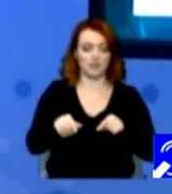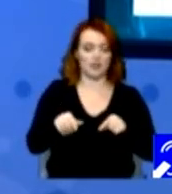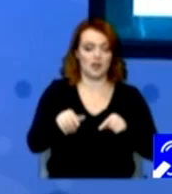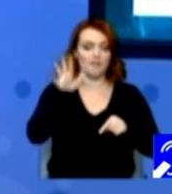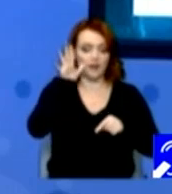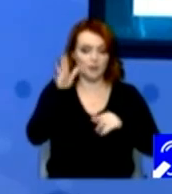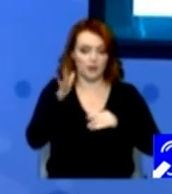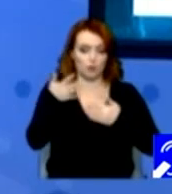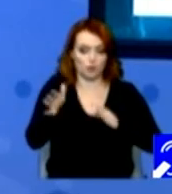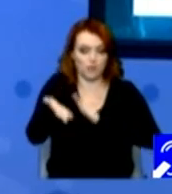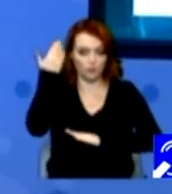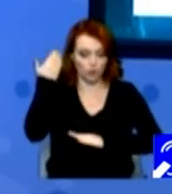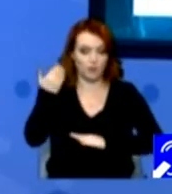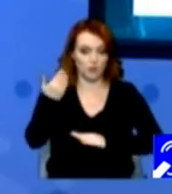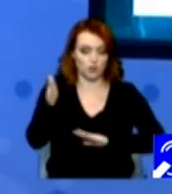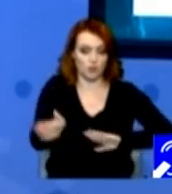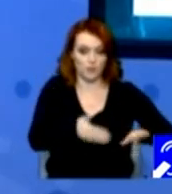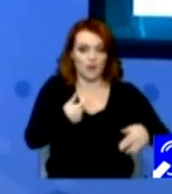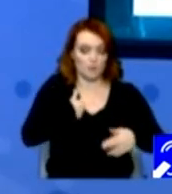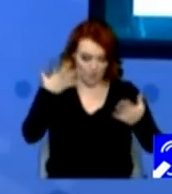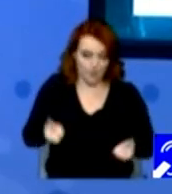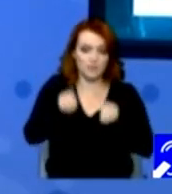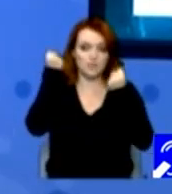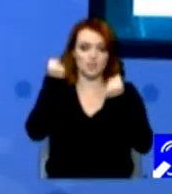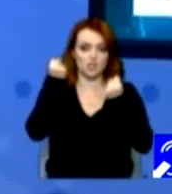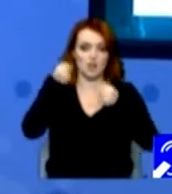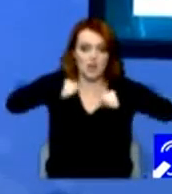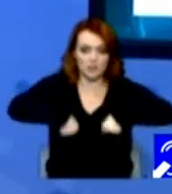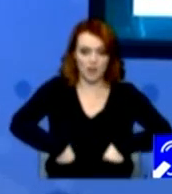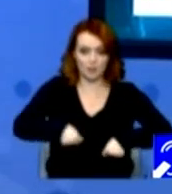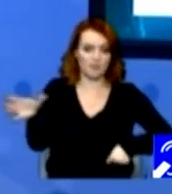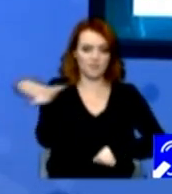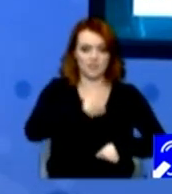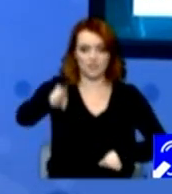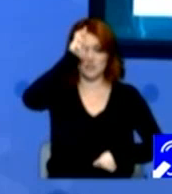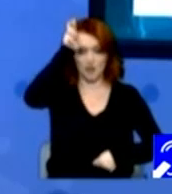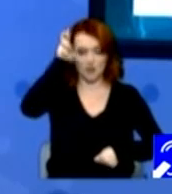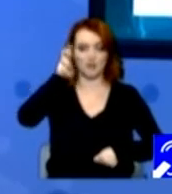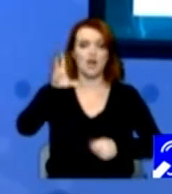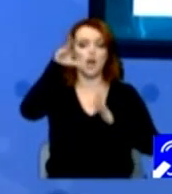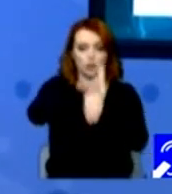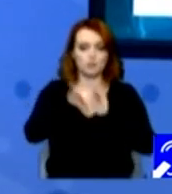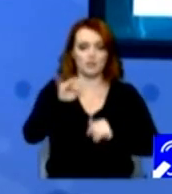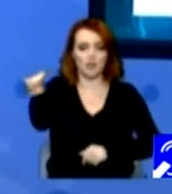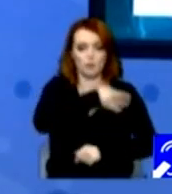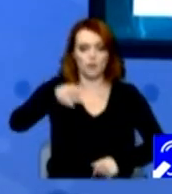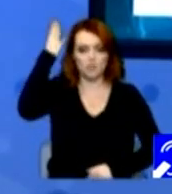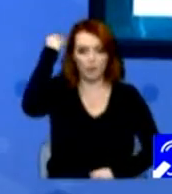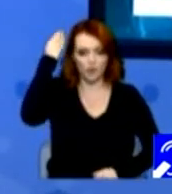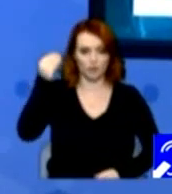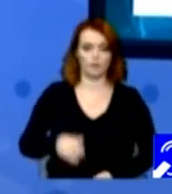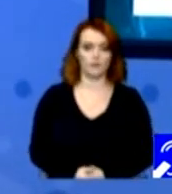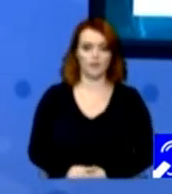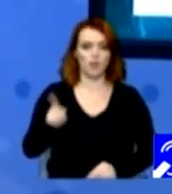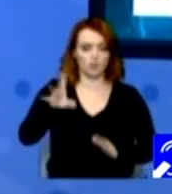trecut de mult în Europa susținem cu tărie dreptul tuturor țărilor incluse a republicii Moldova de